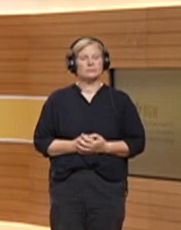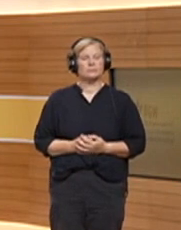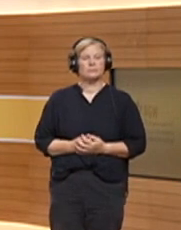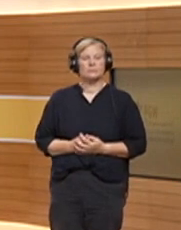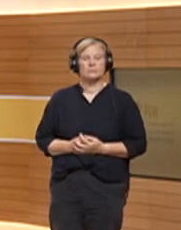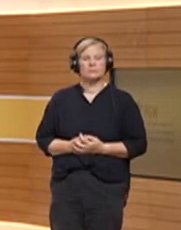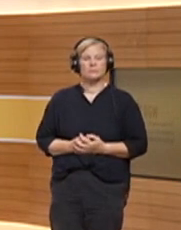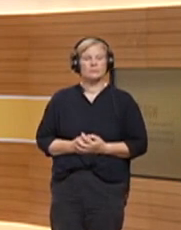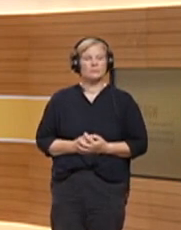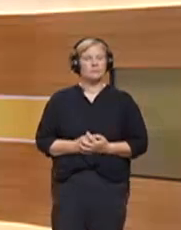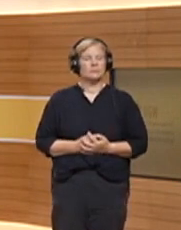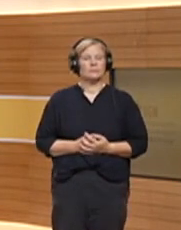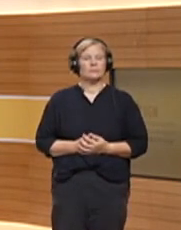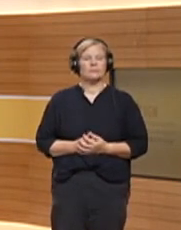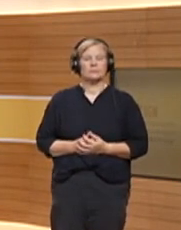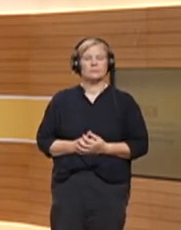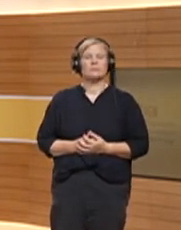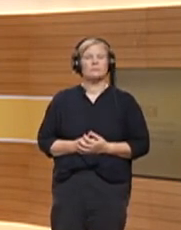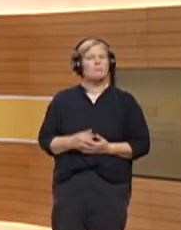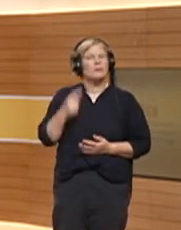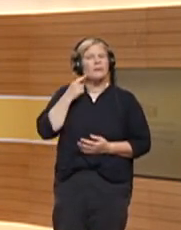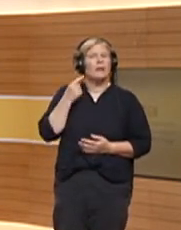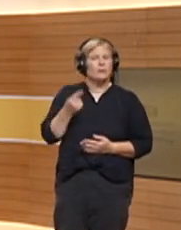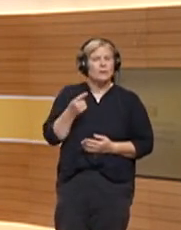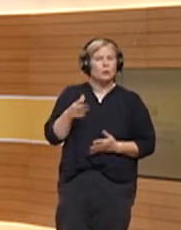Wissen Sie, welche Krankenhäuser